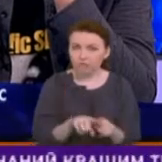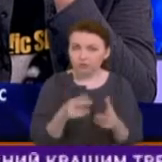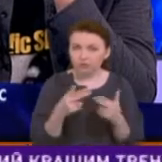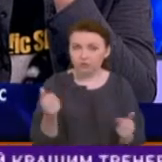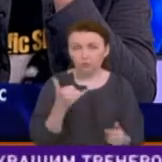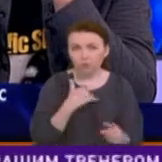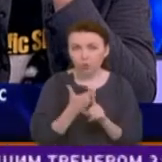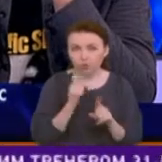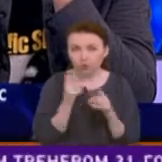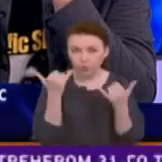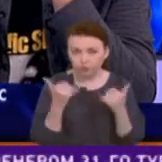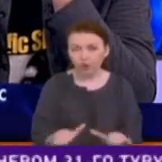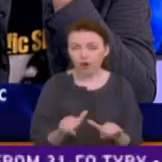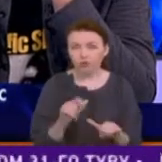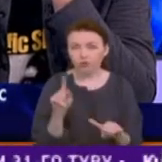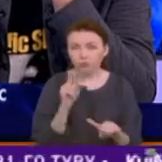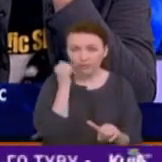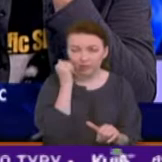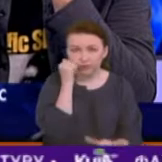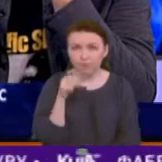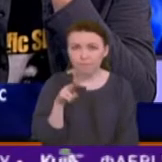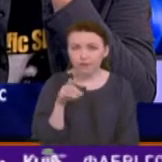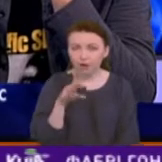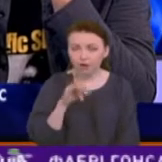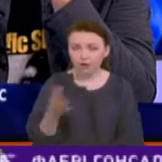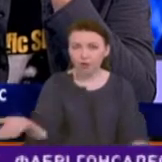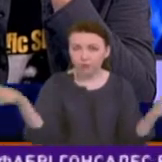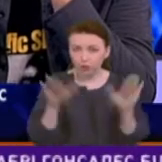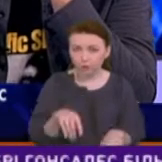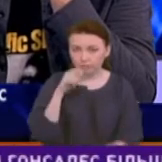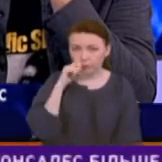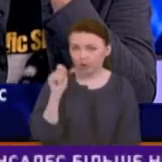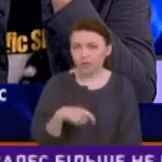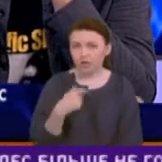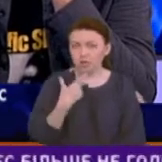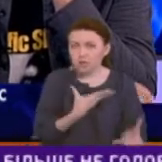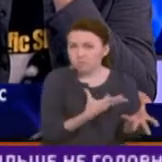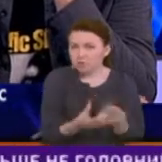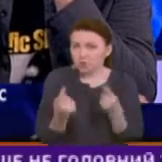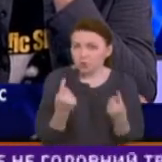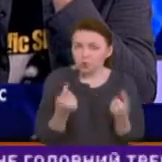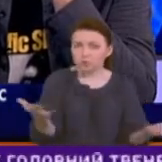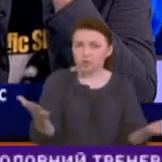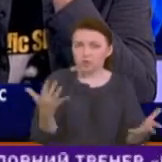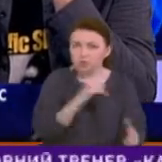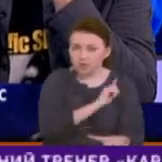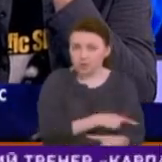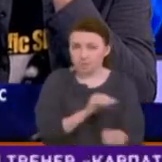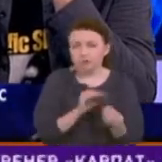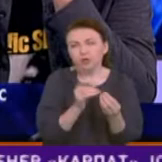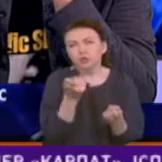меня очень удивляет, что московский патриархат остается в Украине, и степень влияния его не ослабевает, чуть-чуть он